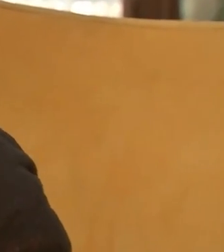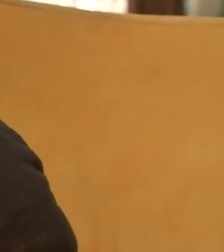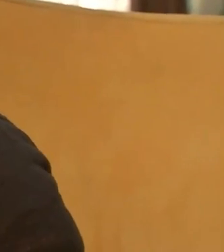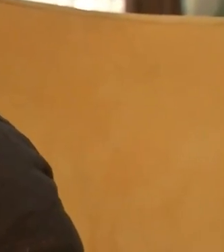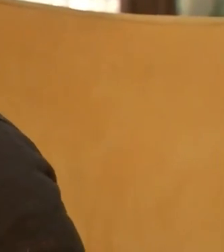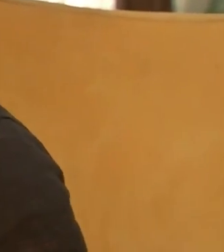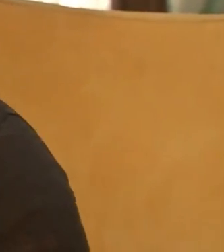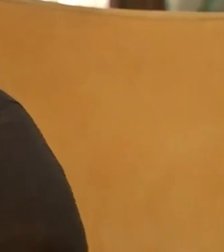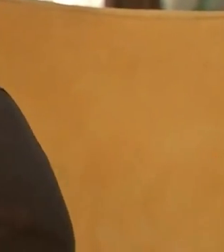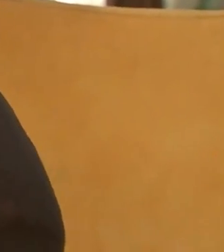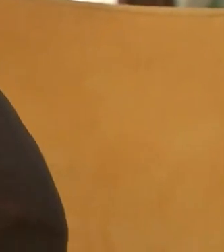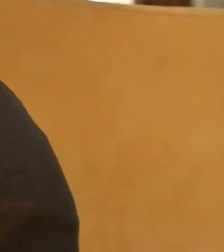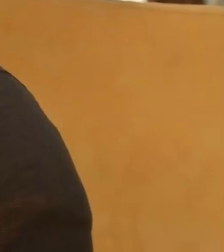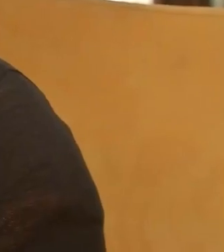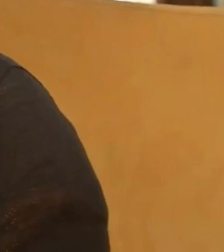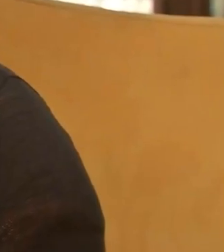Salim'de.